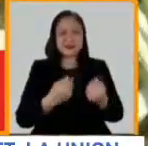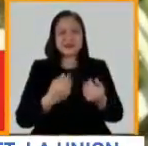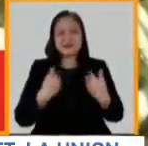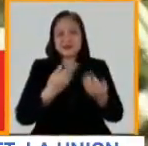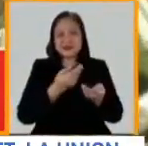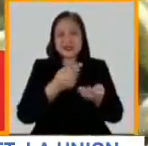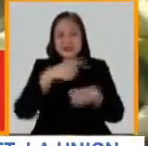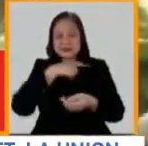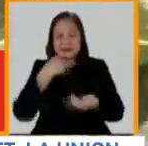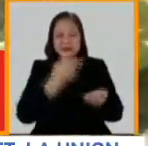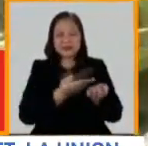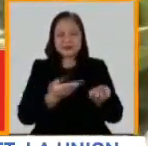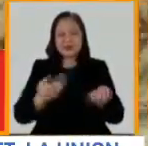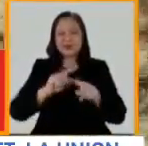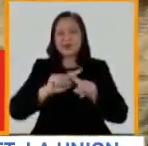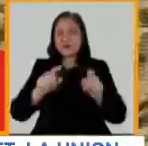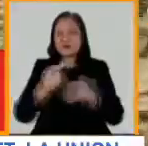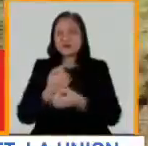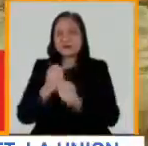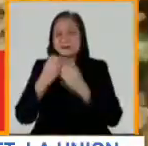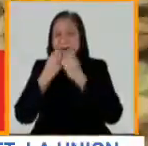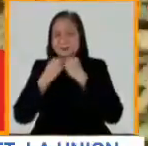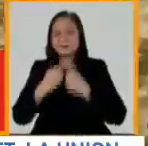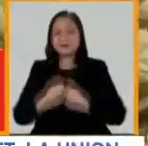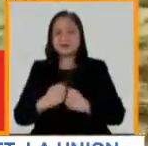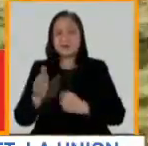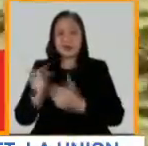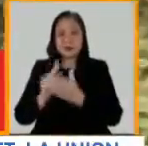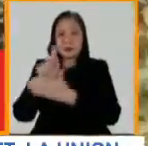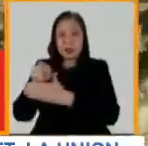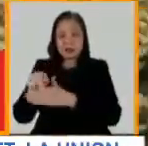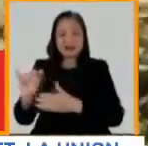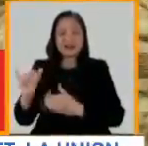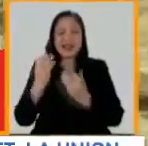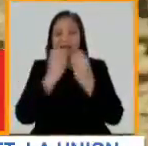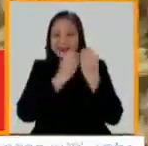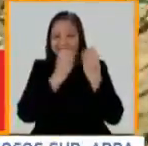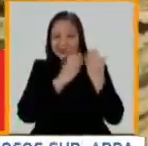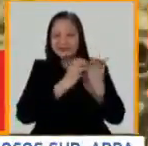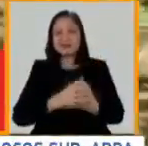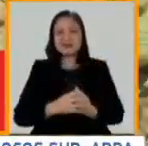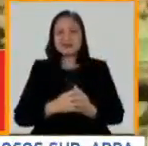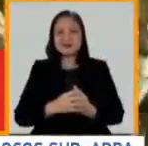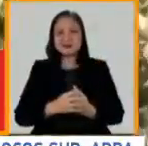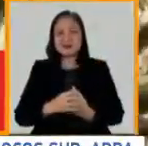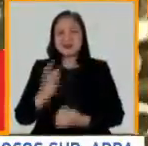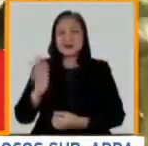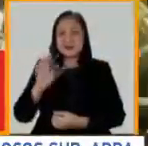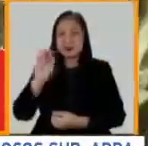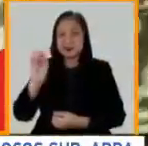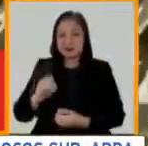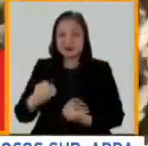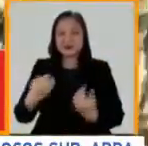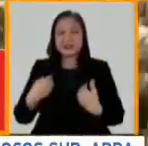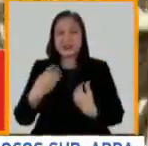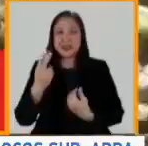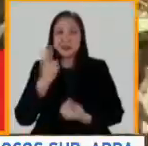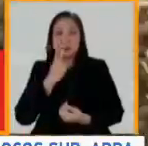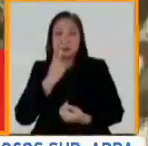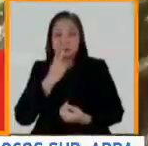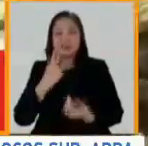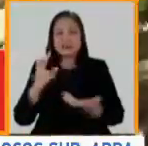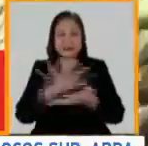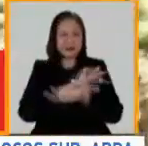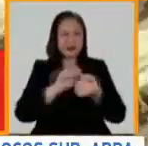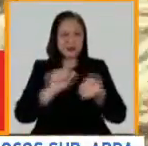Masira din ang iba pang mga pananim gaya ng mais. Halos 50% ng pananim na tabako naman ang nasira sa bintar.